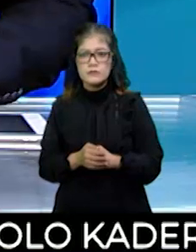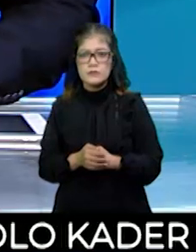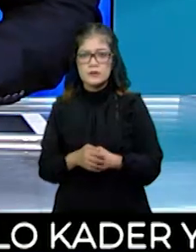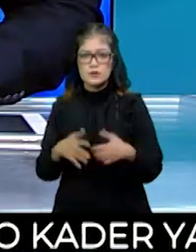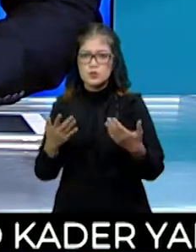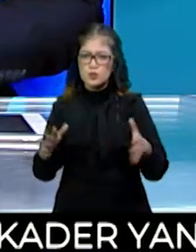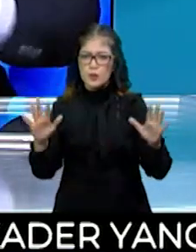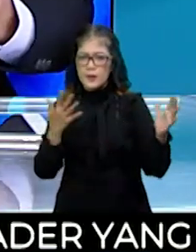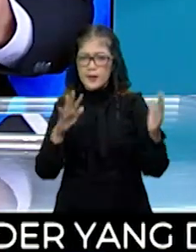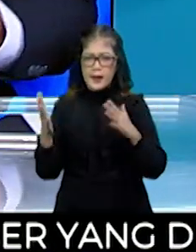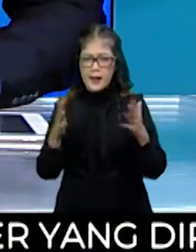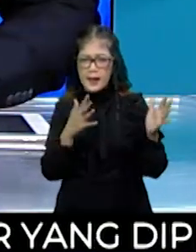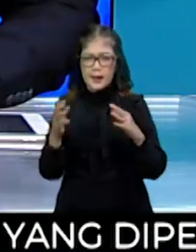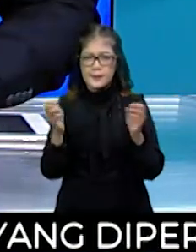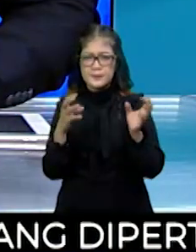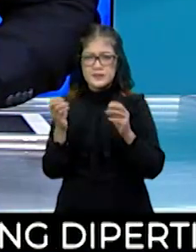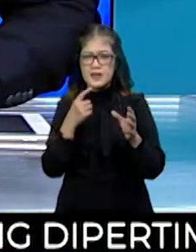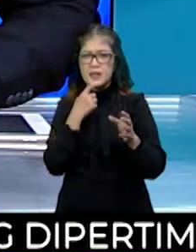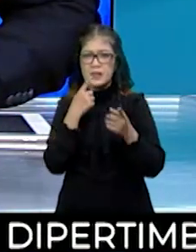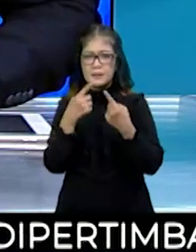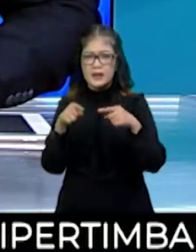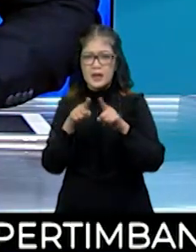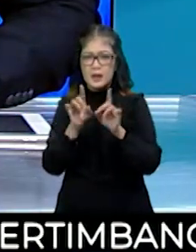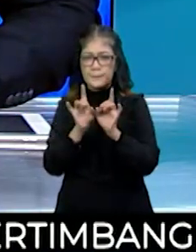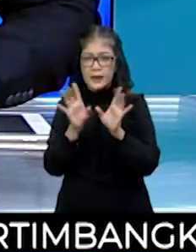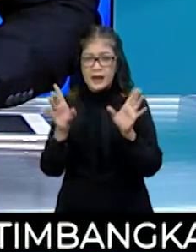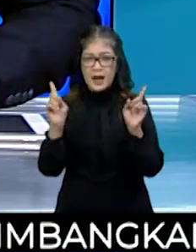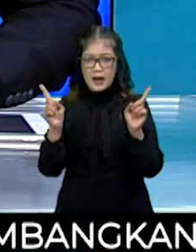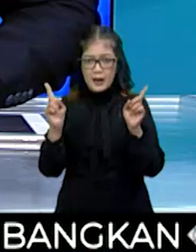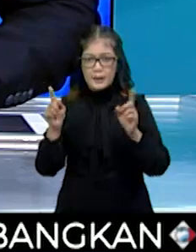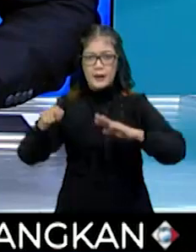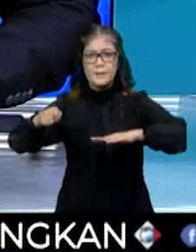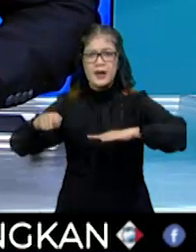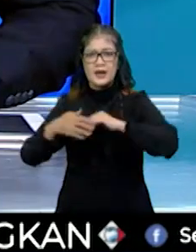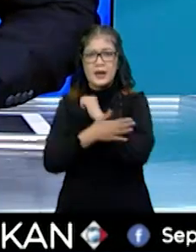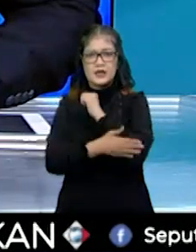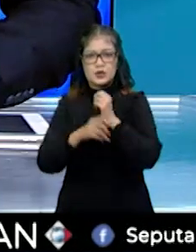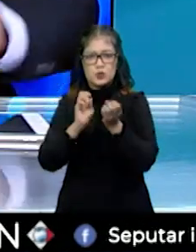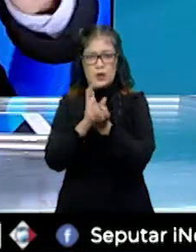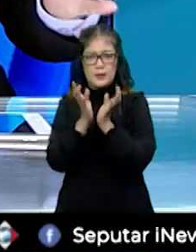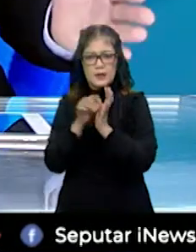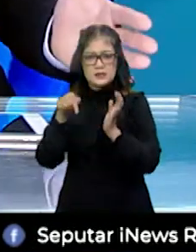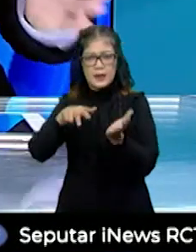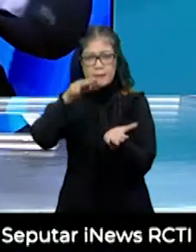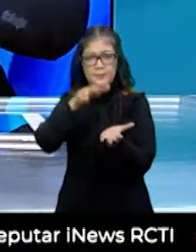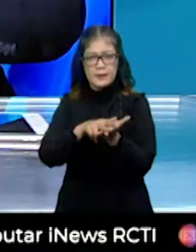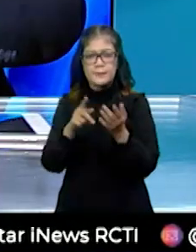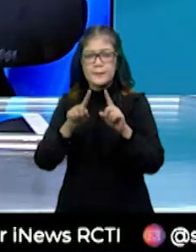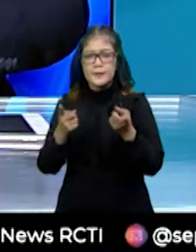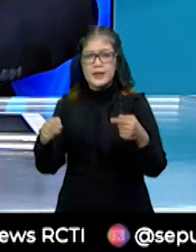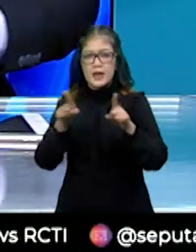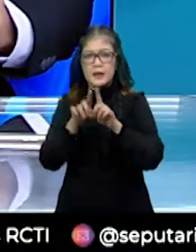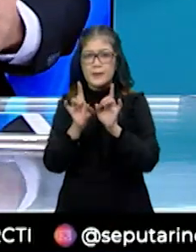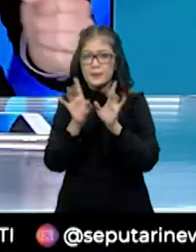Setelah ramai diperbincangkan soal pernikahan berbeda agama, Pengadilan Negeri Surabaya akhirnya mengesahkan pasangan menikah berbeda